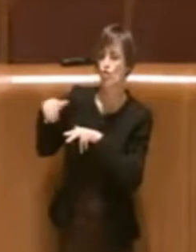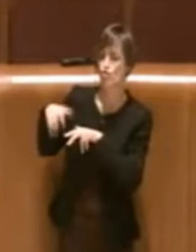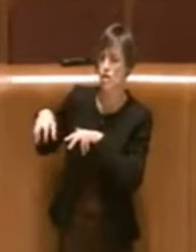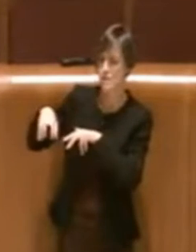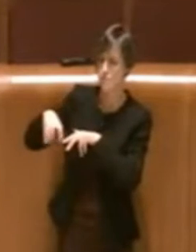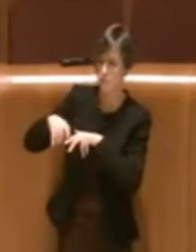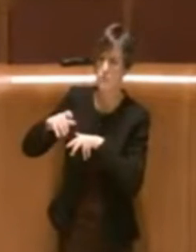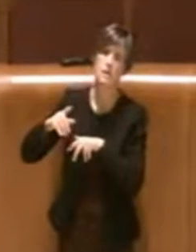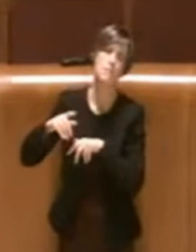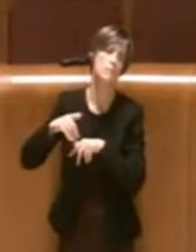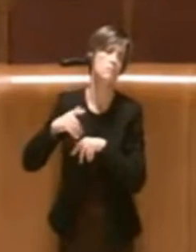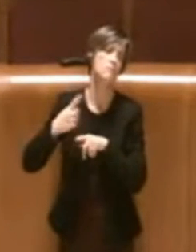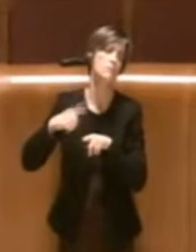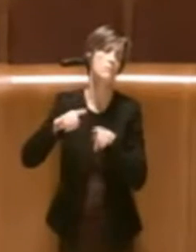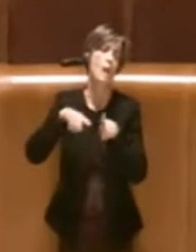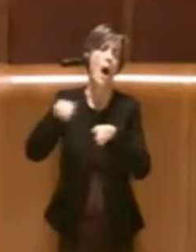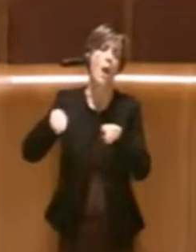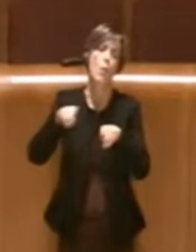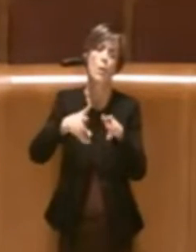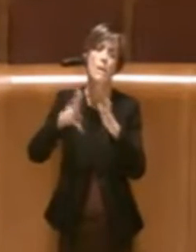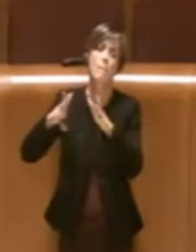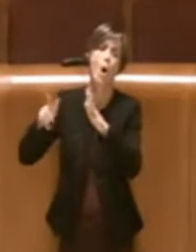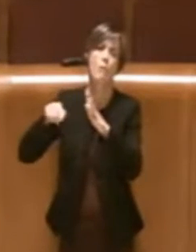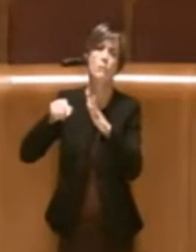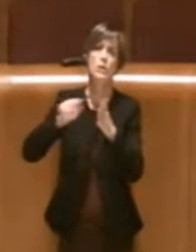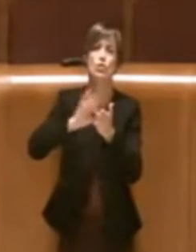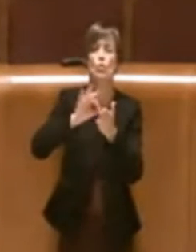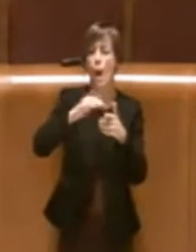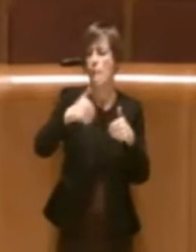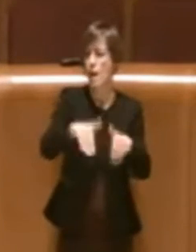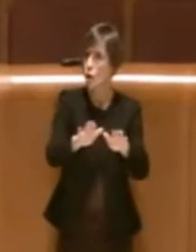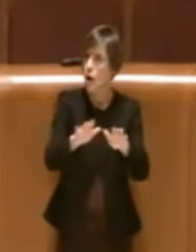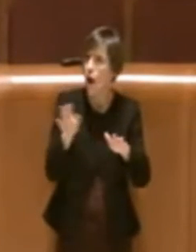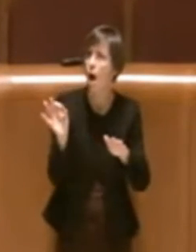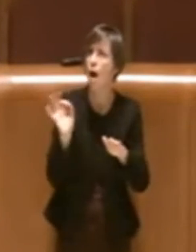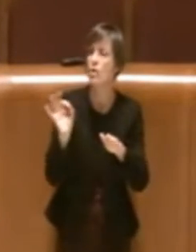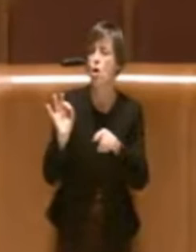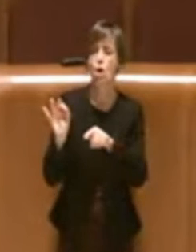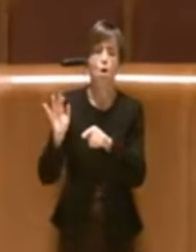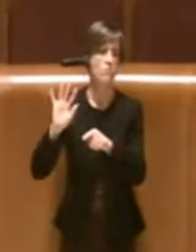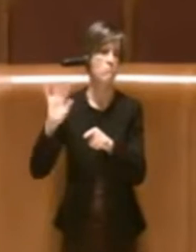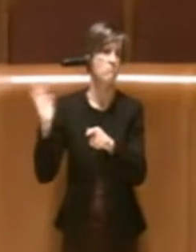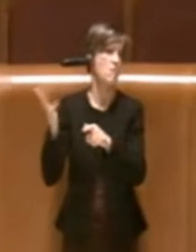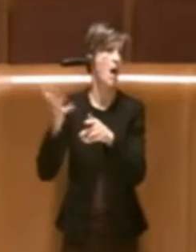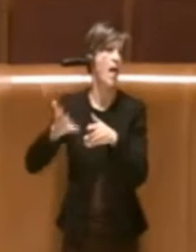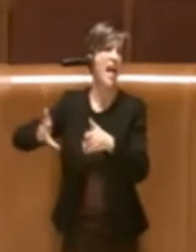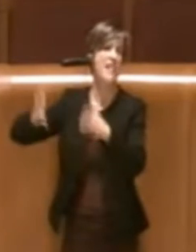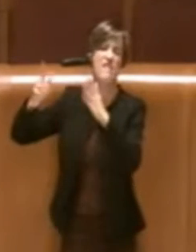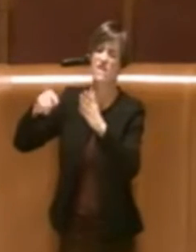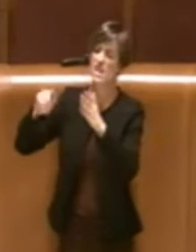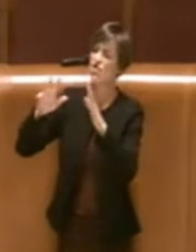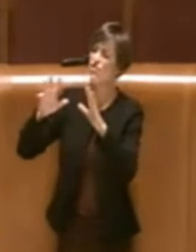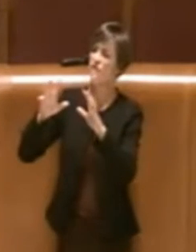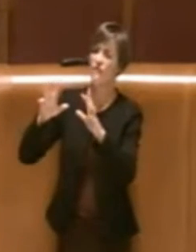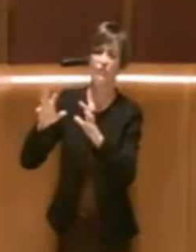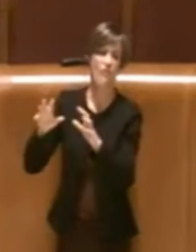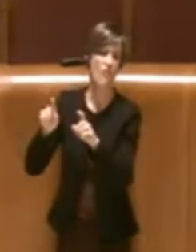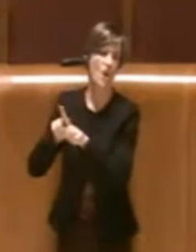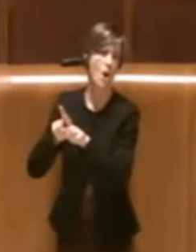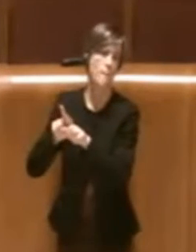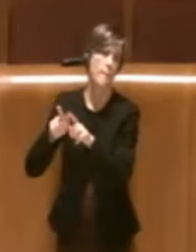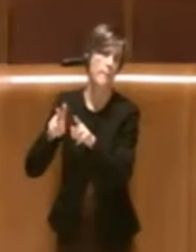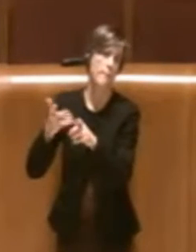di questi immobili sono delle scuole abbandonate, degli edifici che nel corso del tempo sono stati soggetti